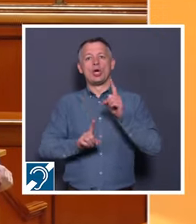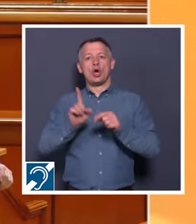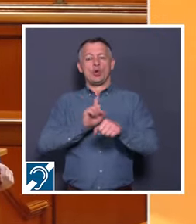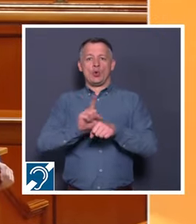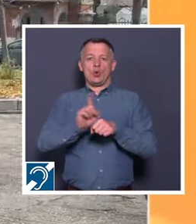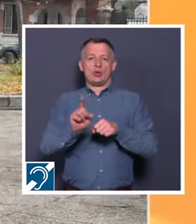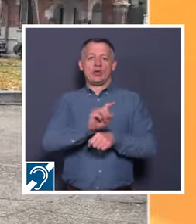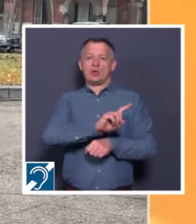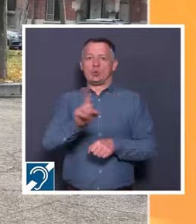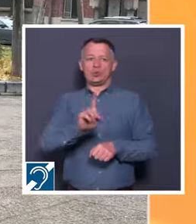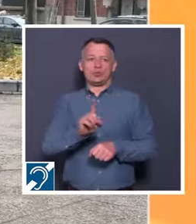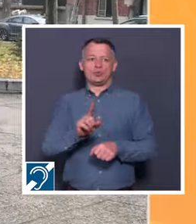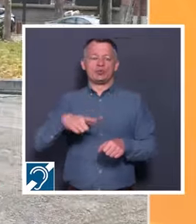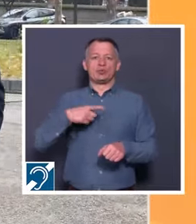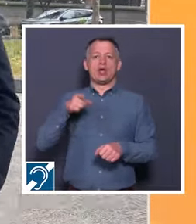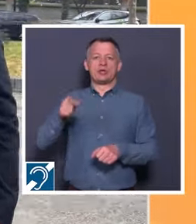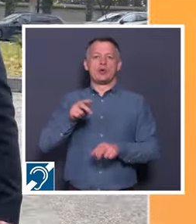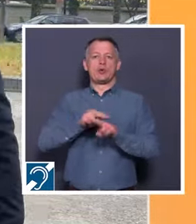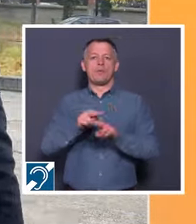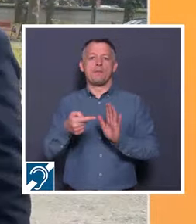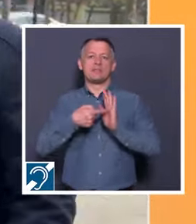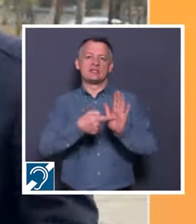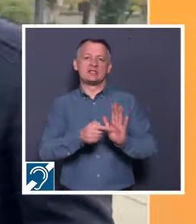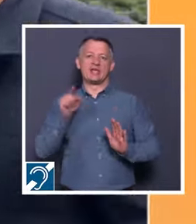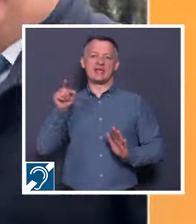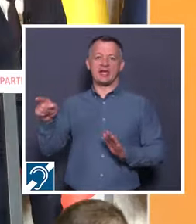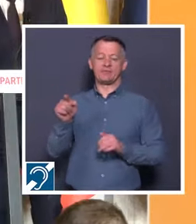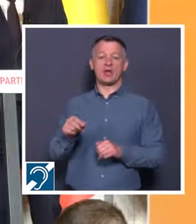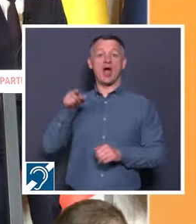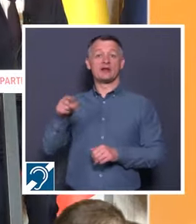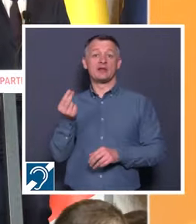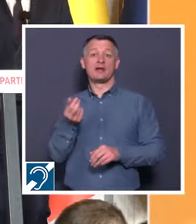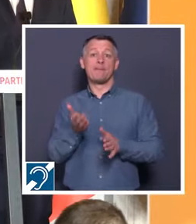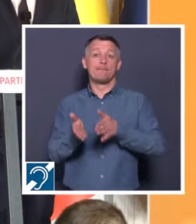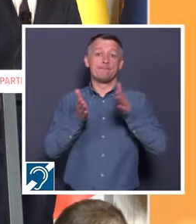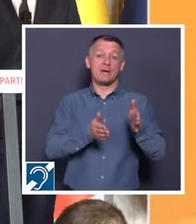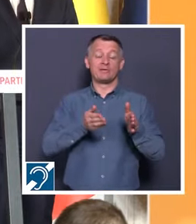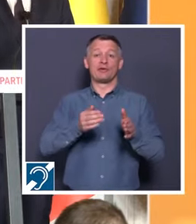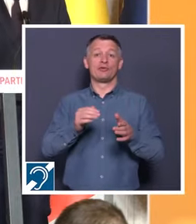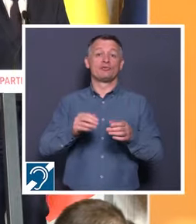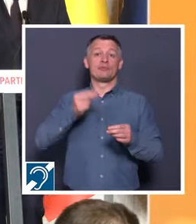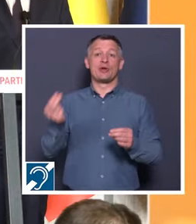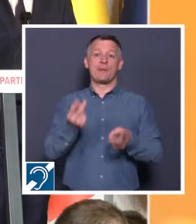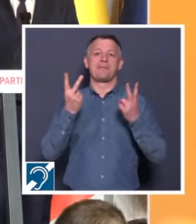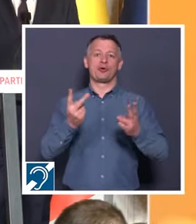nu sunt așa cum le prezintă ei. Și cred că asta e partea cealaltă și partea mai importantă.